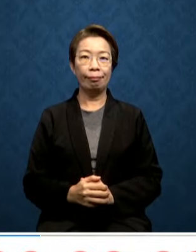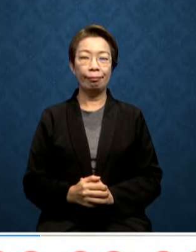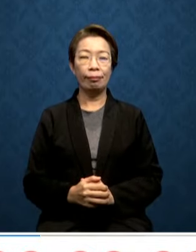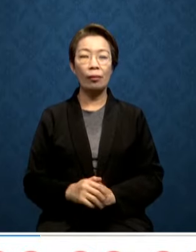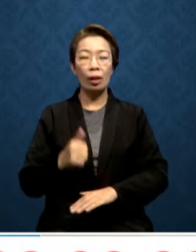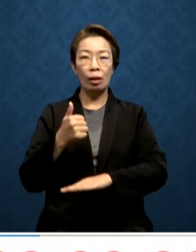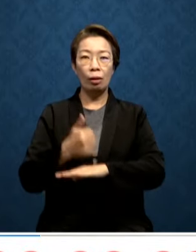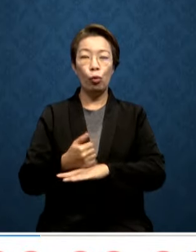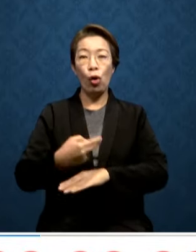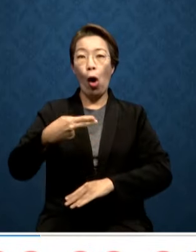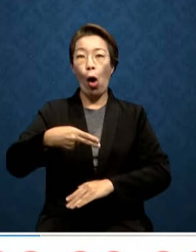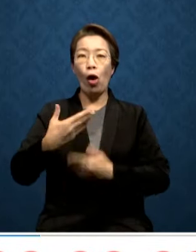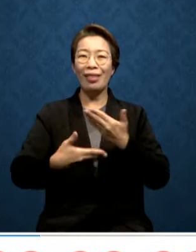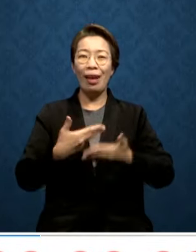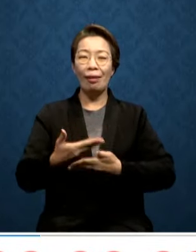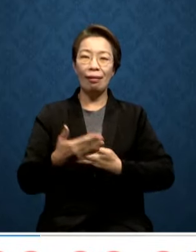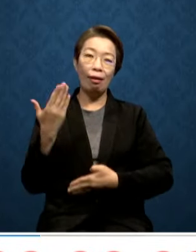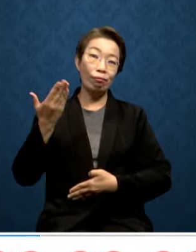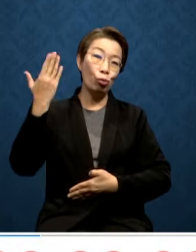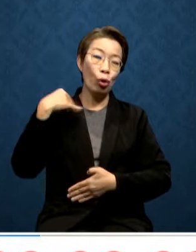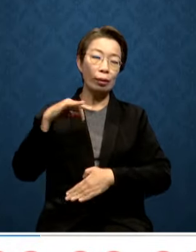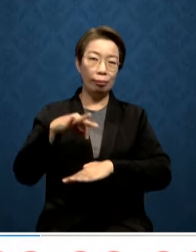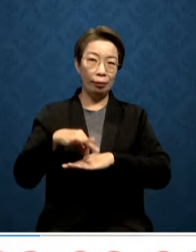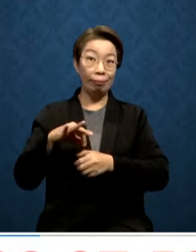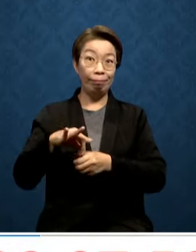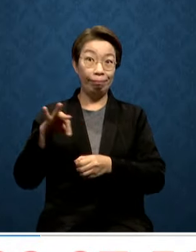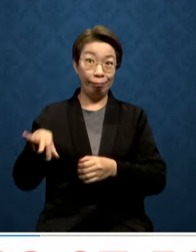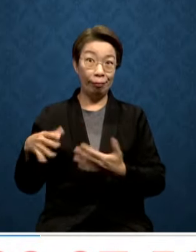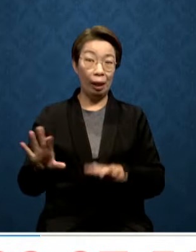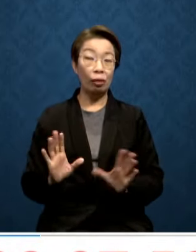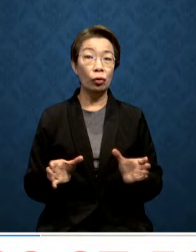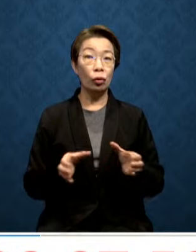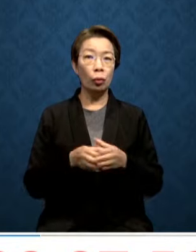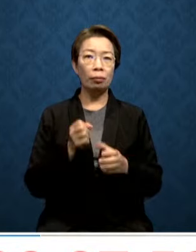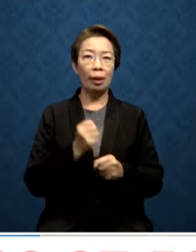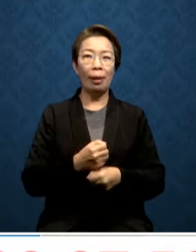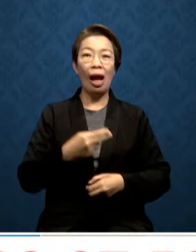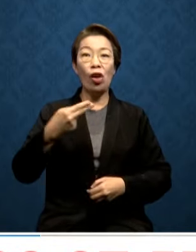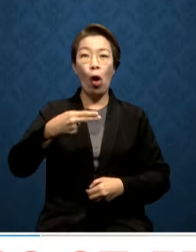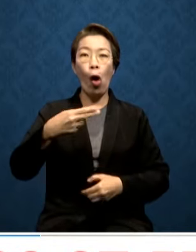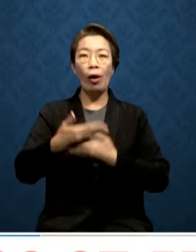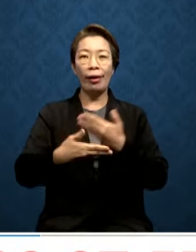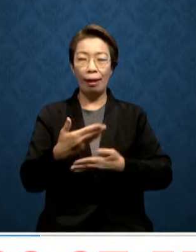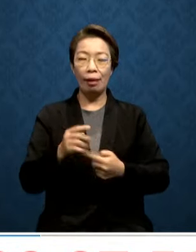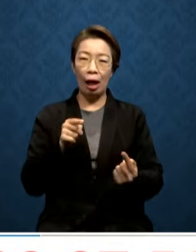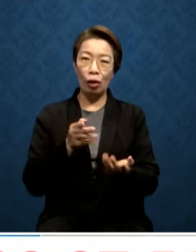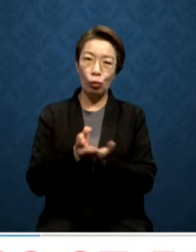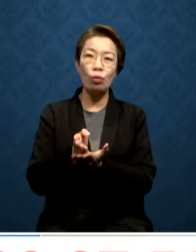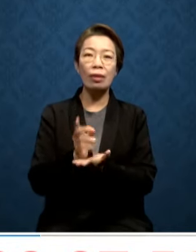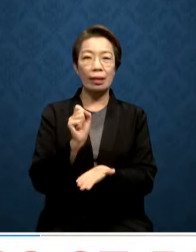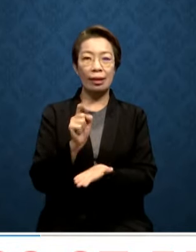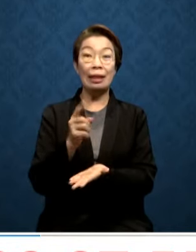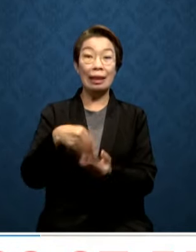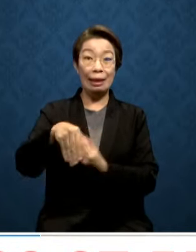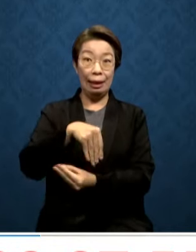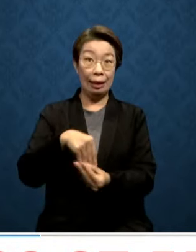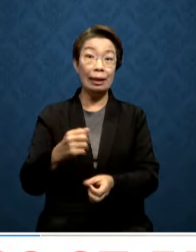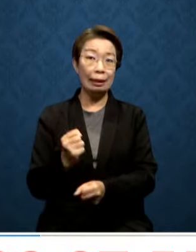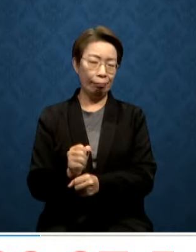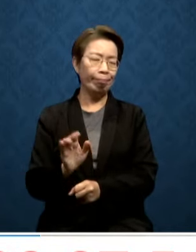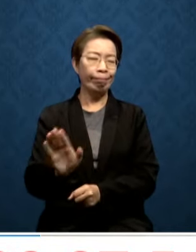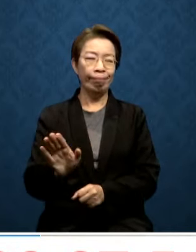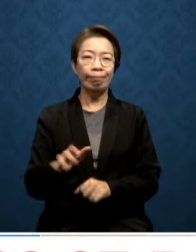จำหนี่ในอดีตนะครับต้องบอกว่าอยู่ในภาคหอการค้าแล้วก็อยู่ในด้านของเศรษฐกิจต้องบอกว่าเราอยู่โดยตร